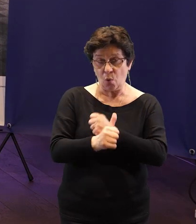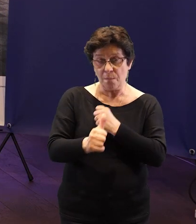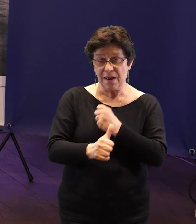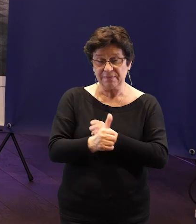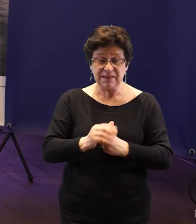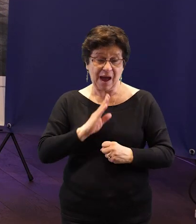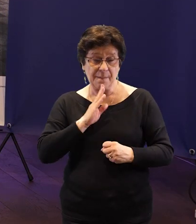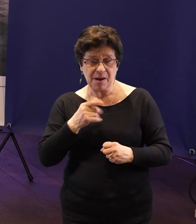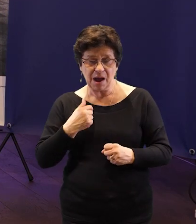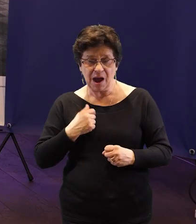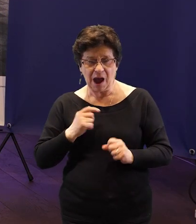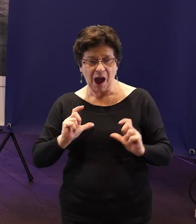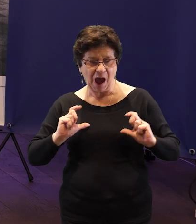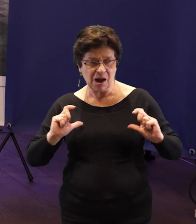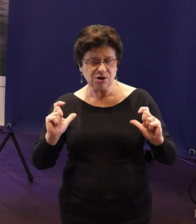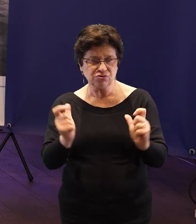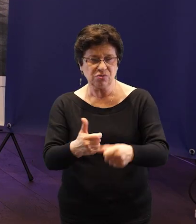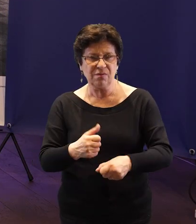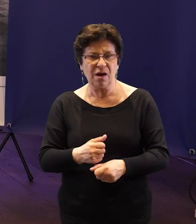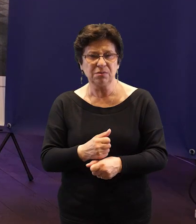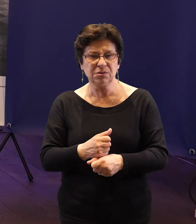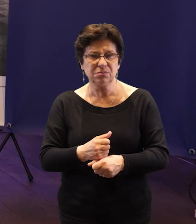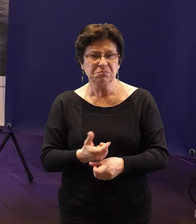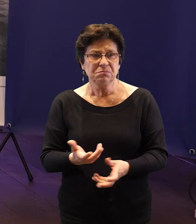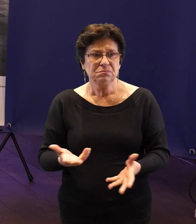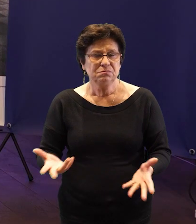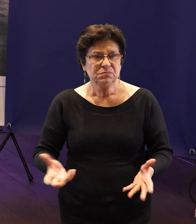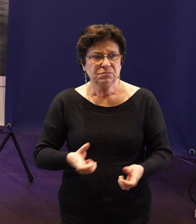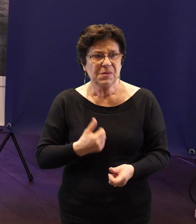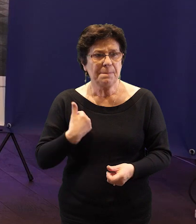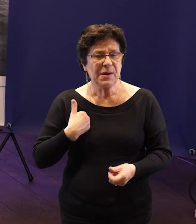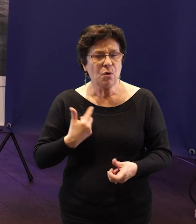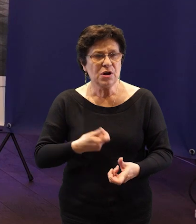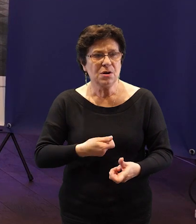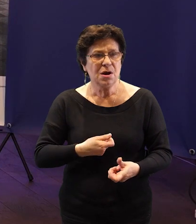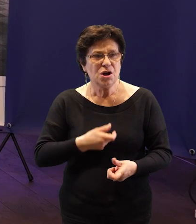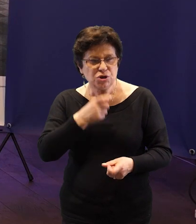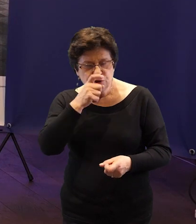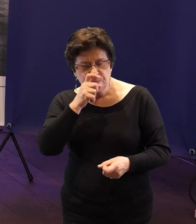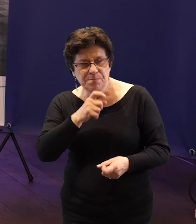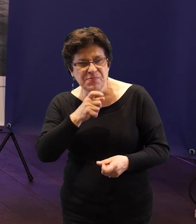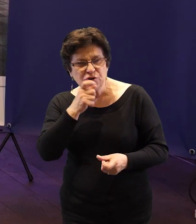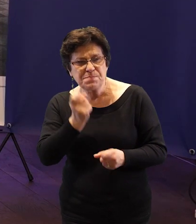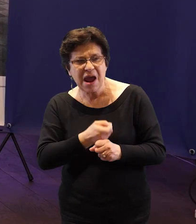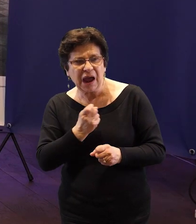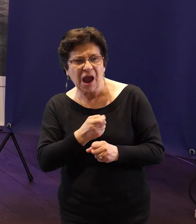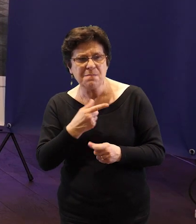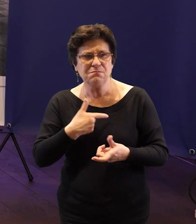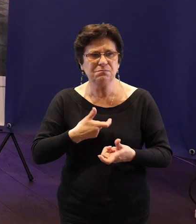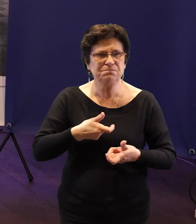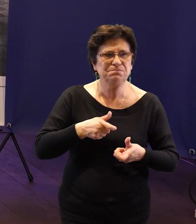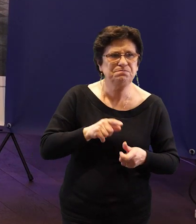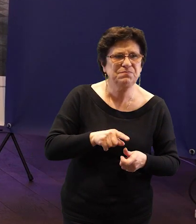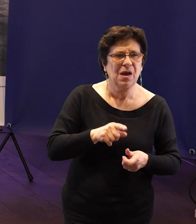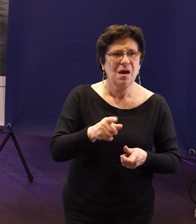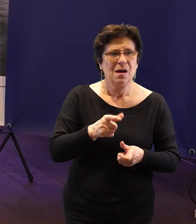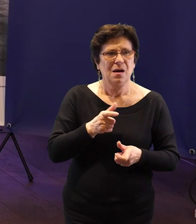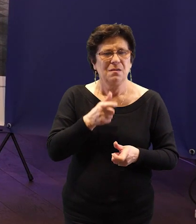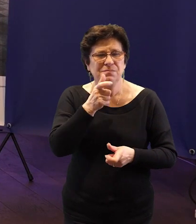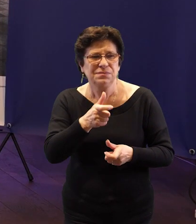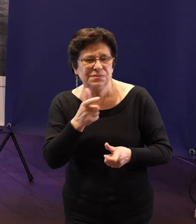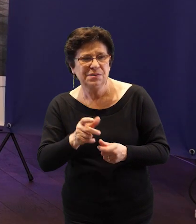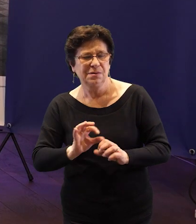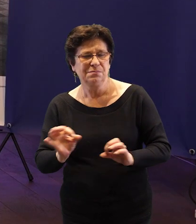był aresztowany za szpiegostwo. On był szpiegiem niemieckim, który przyjechał do Brazylii